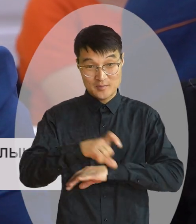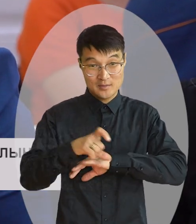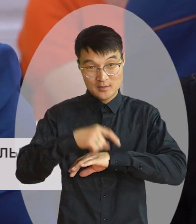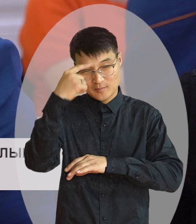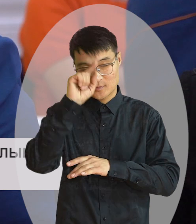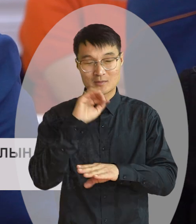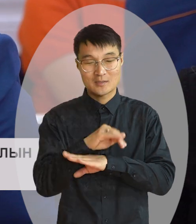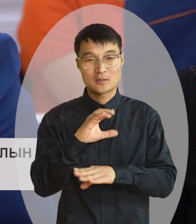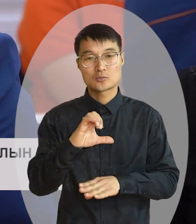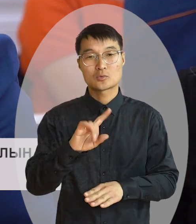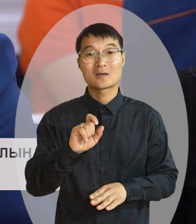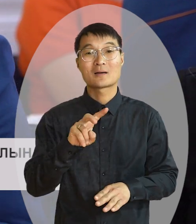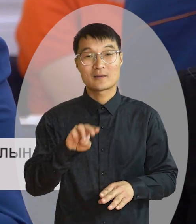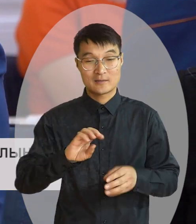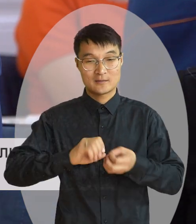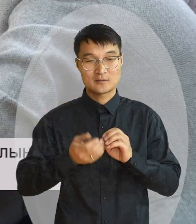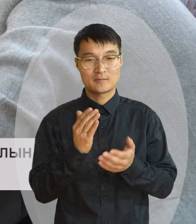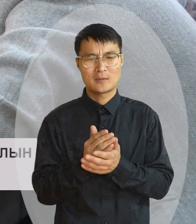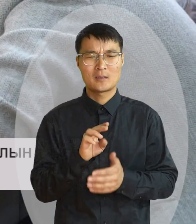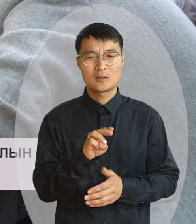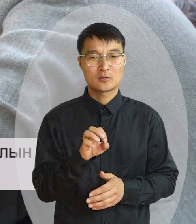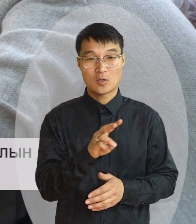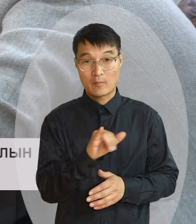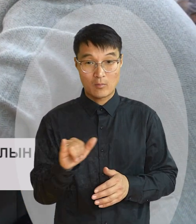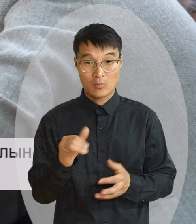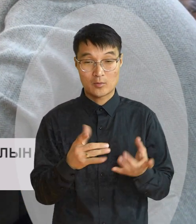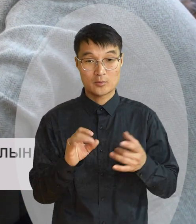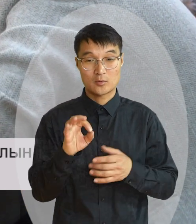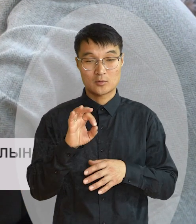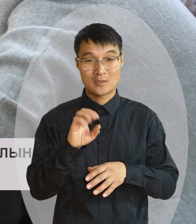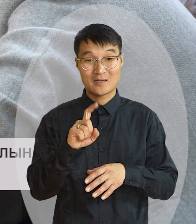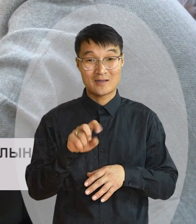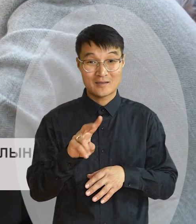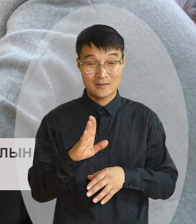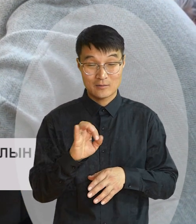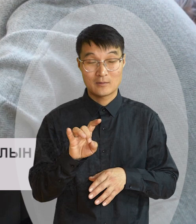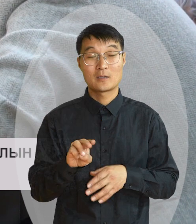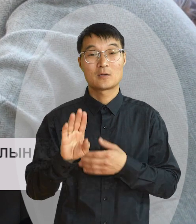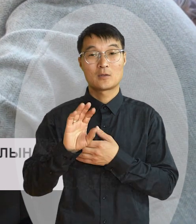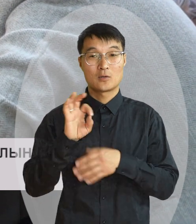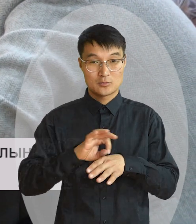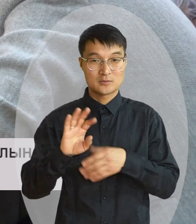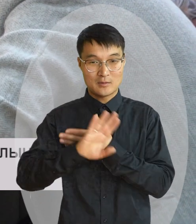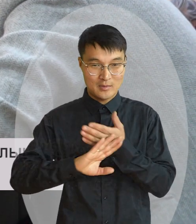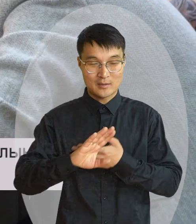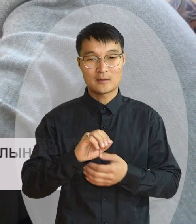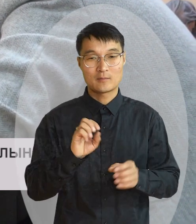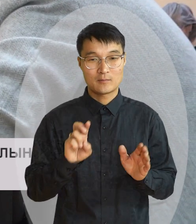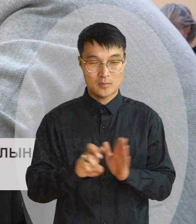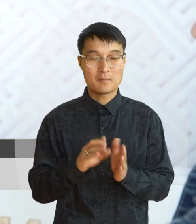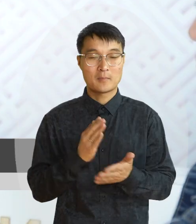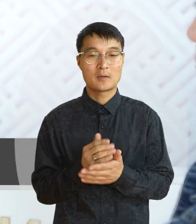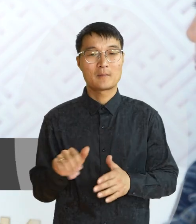байгууллаа. Ингэснээр томоогийн өвчлөлийг бууруулах, тархалтыг зогсоохот салбар орнтын уялдаа холбоо сайжрах боломжтой гэж үзэж